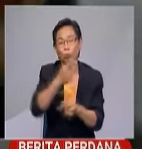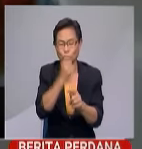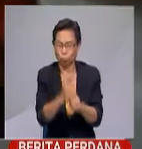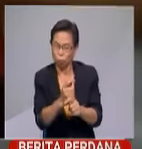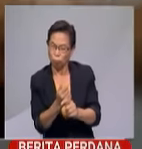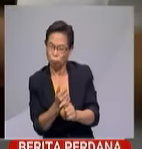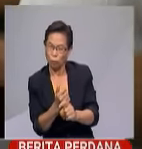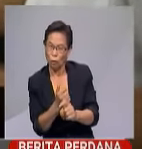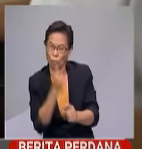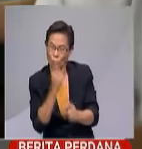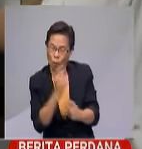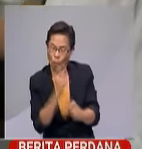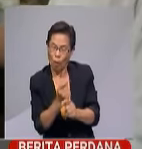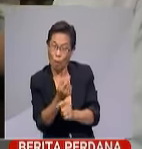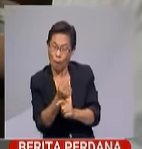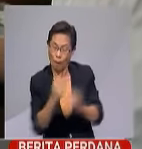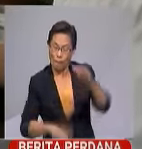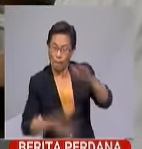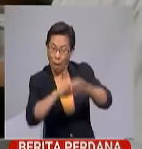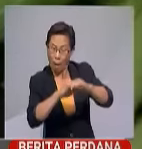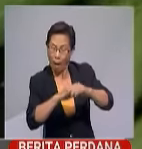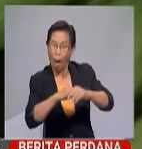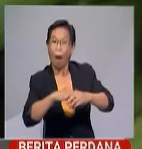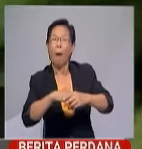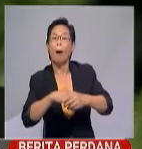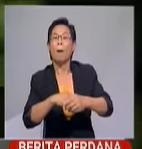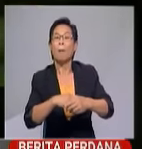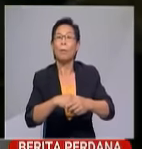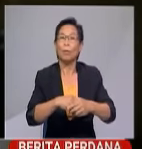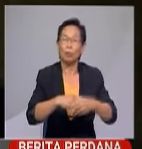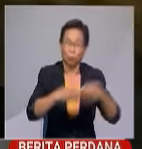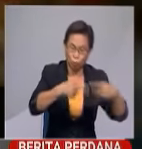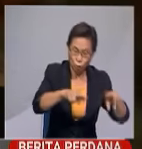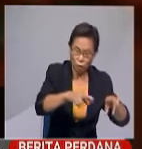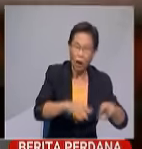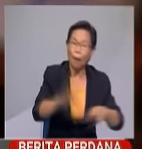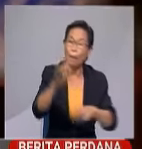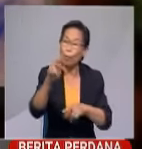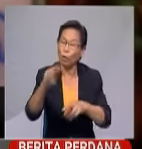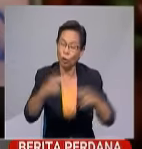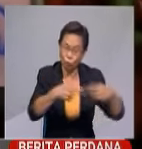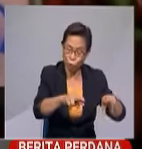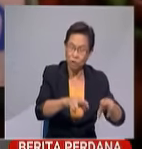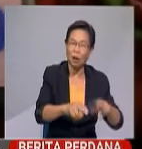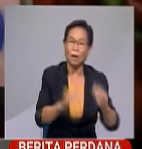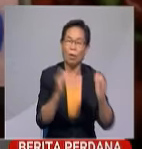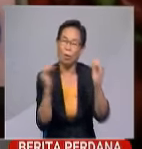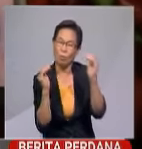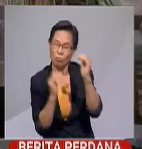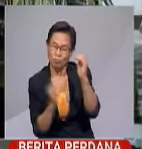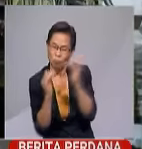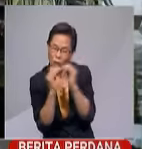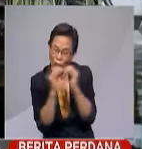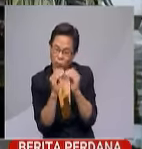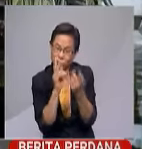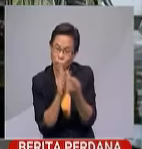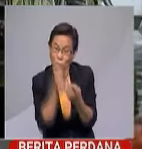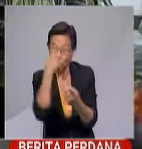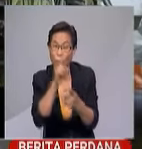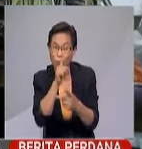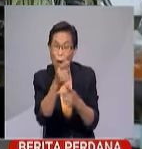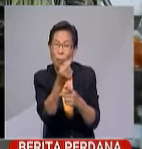menentukan penentuan harga maksimum pengeluar, borong dan runcit, ia dibuat berdasarkan kewajaran sesuai untuk memastikan